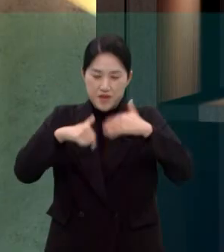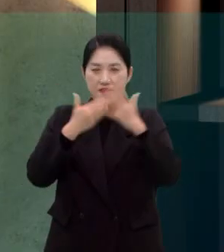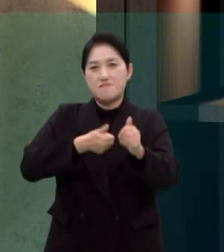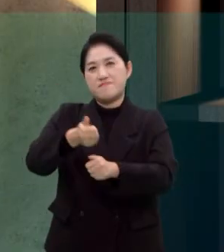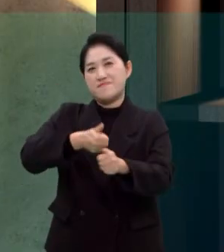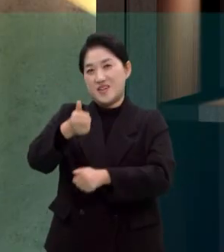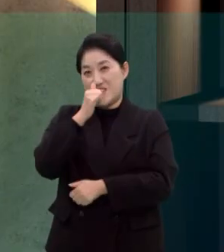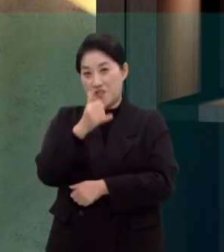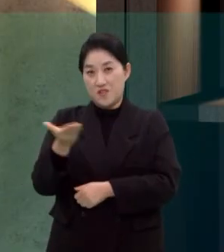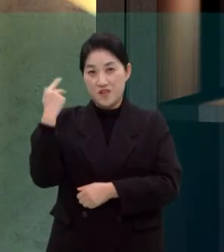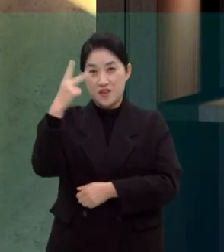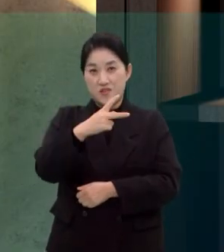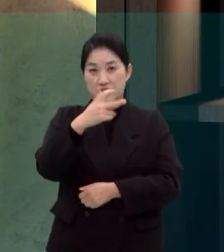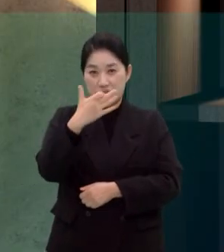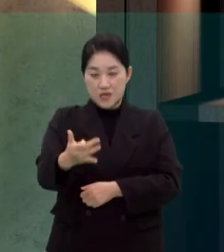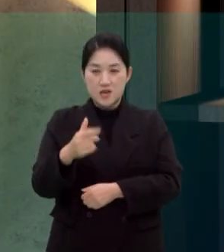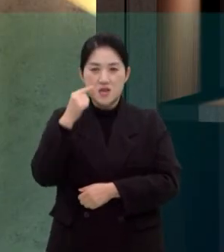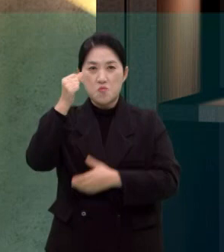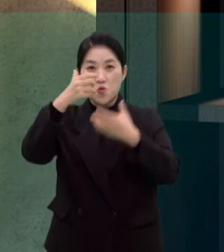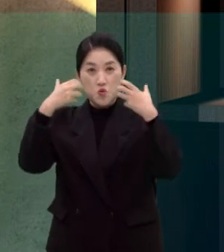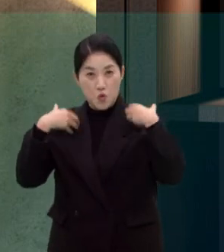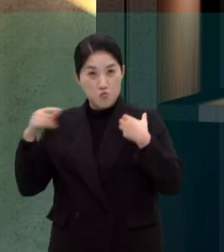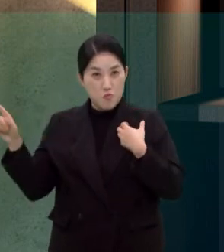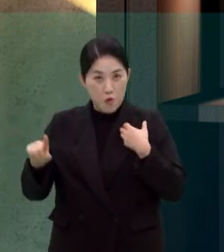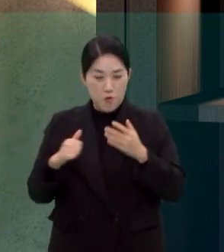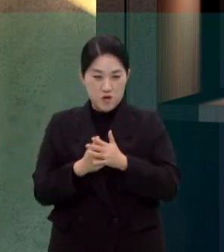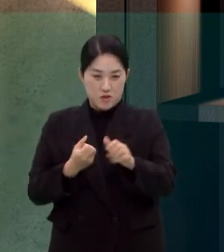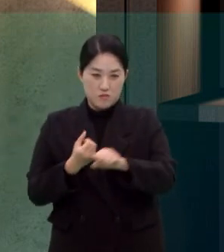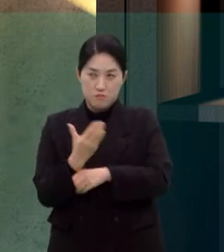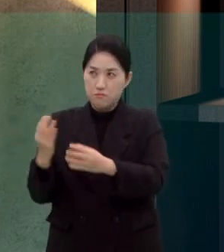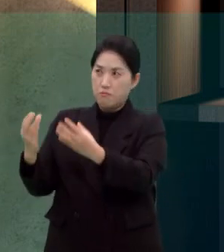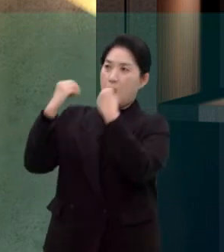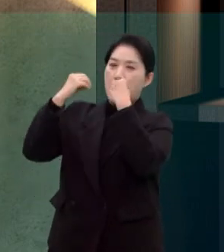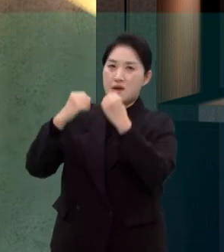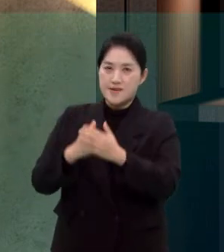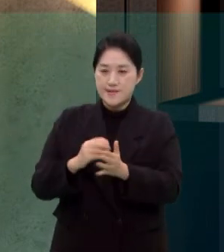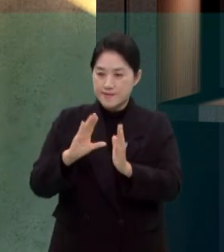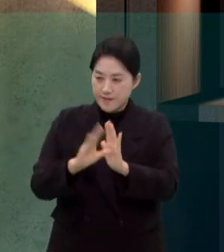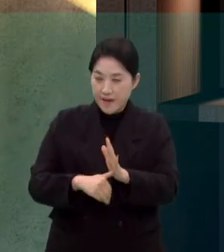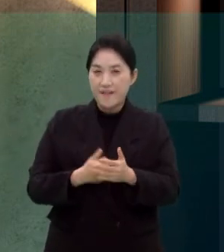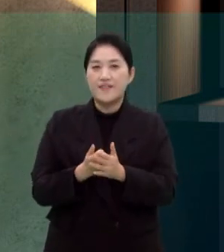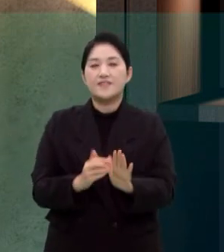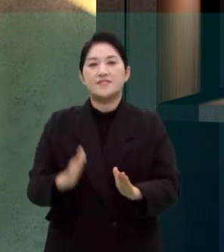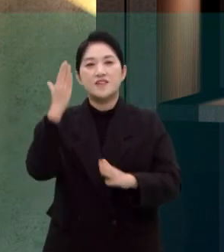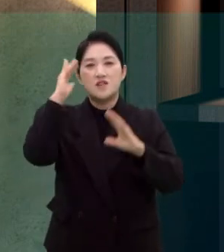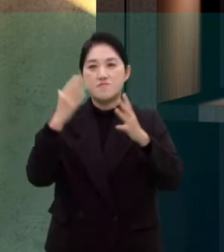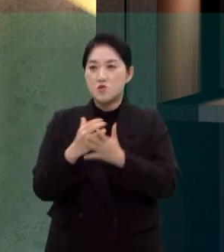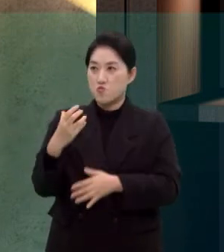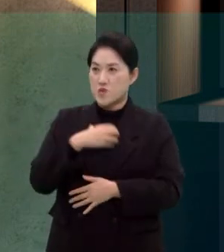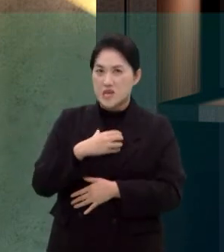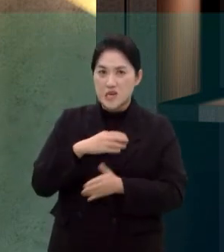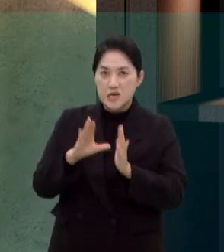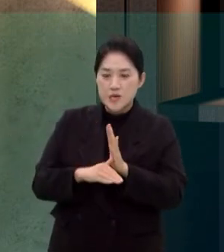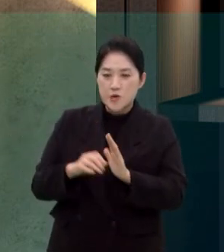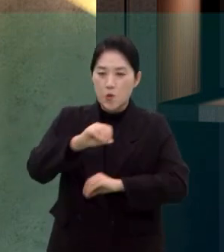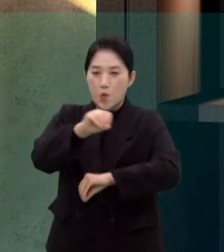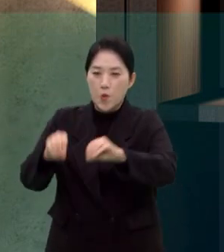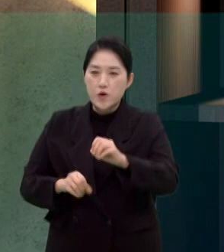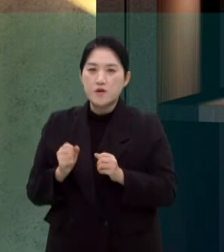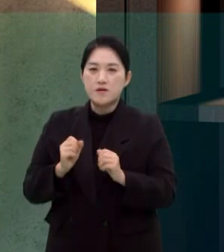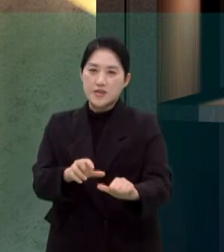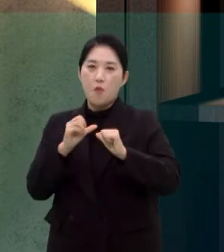지난 2019년 일본 정부의 수출 규제 조치 당시에도 대한민국은 위기를 기회로